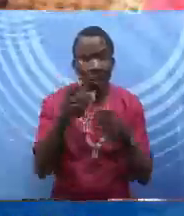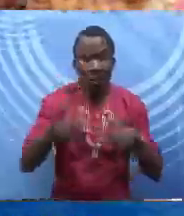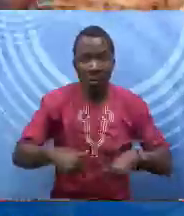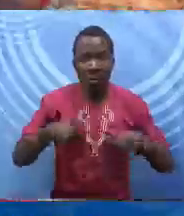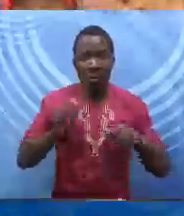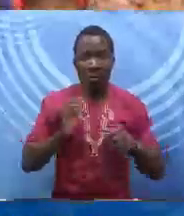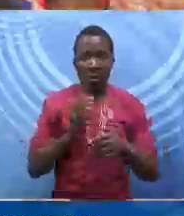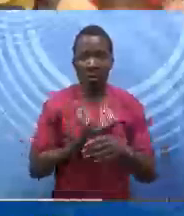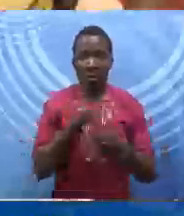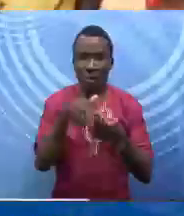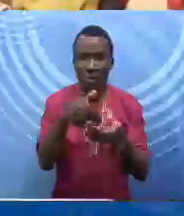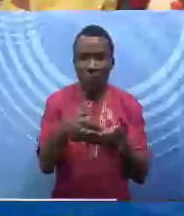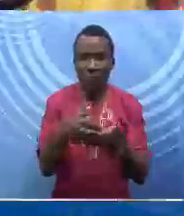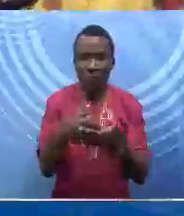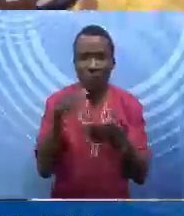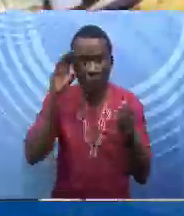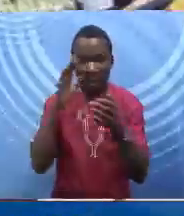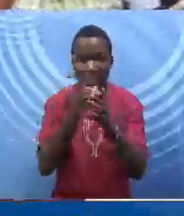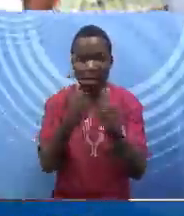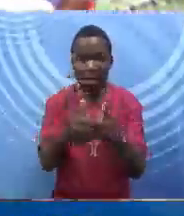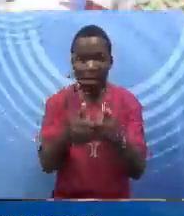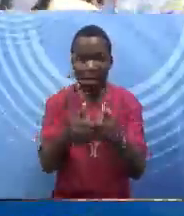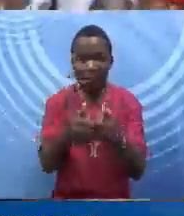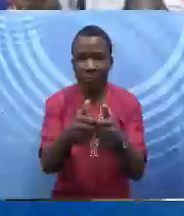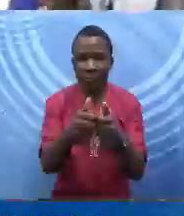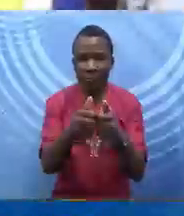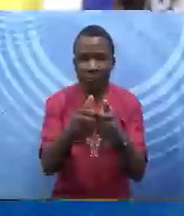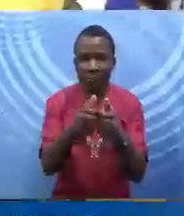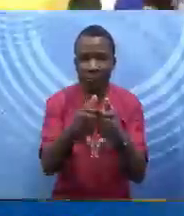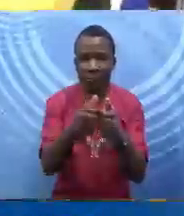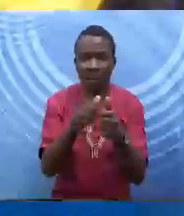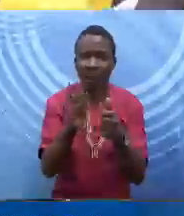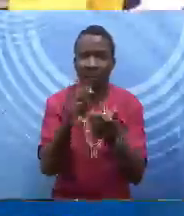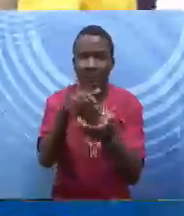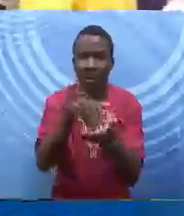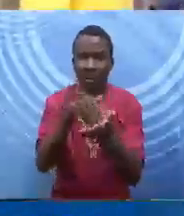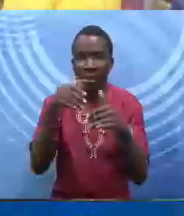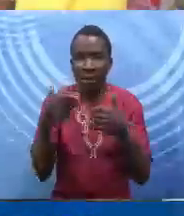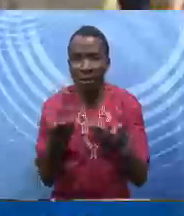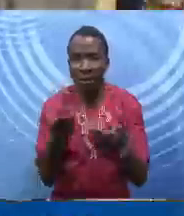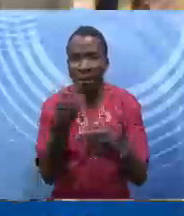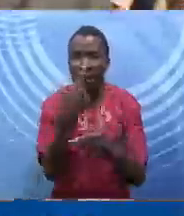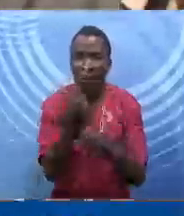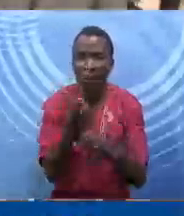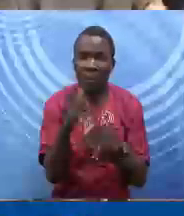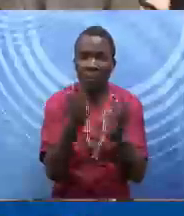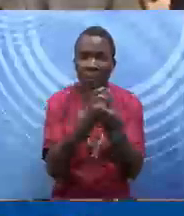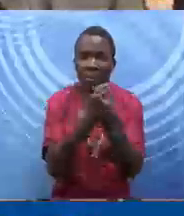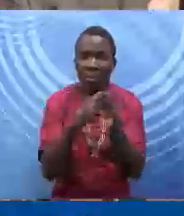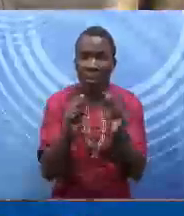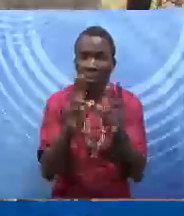bwacu twese. Ndizera yuko ntabwo turacika intege cyangwa se ngo tube twavuga ngo